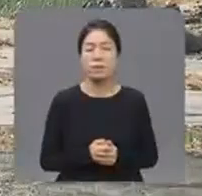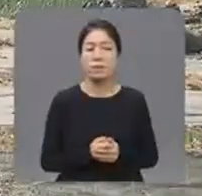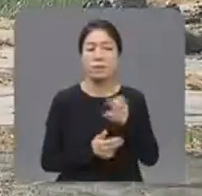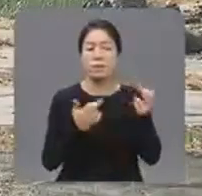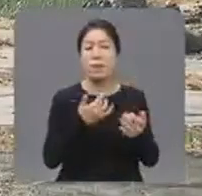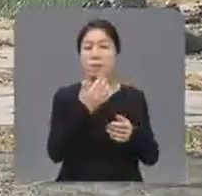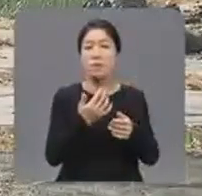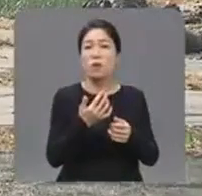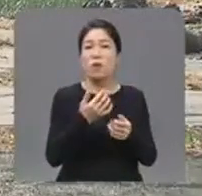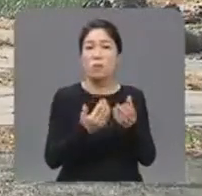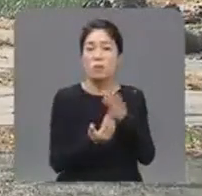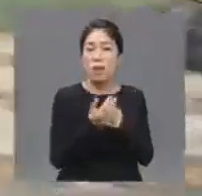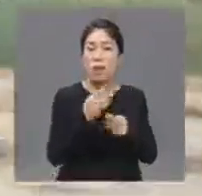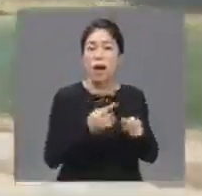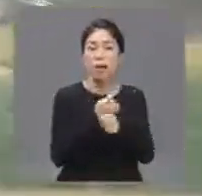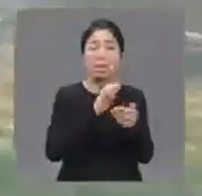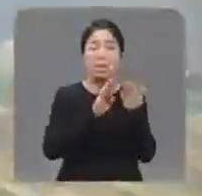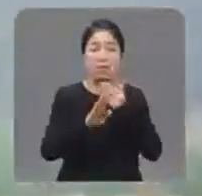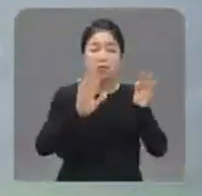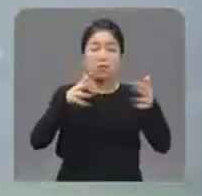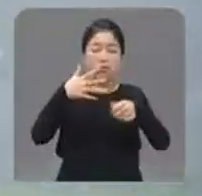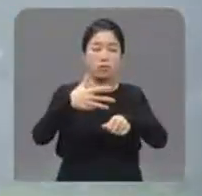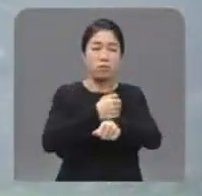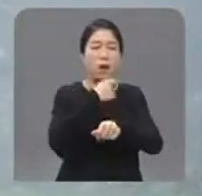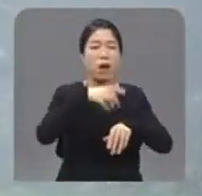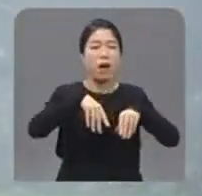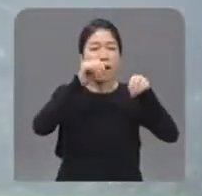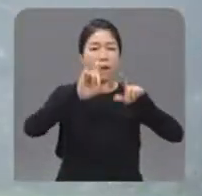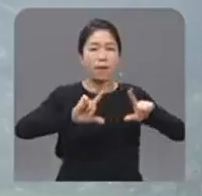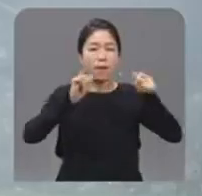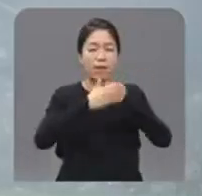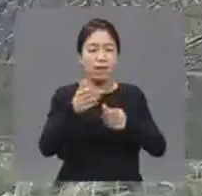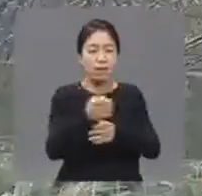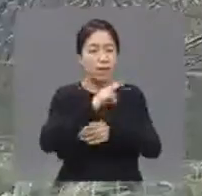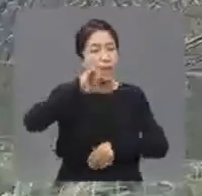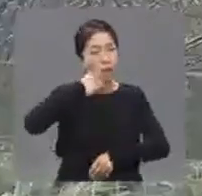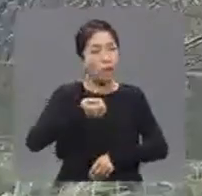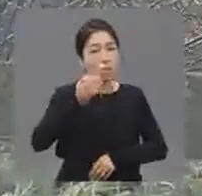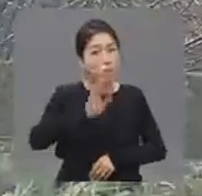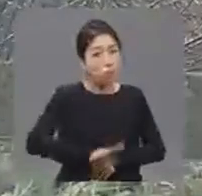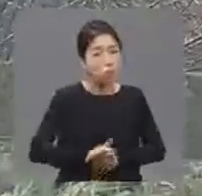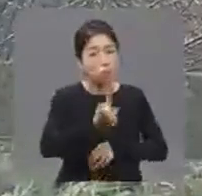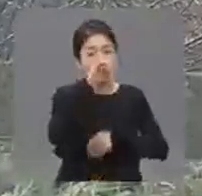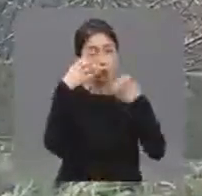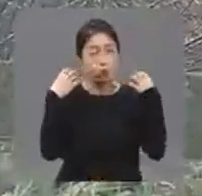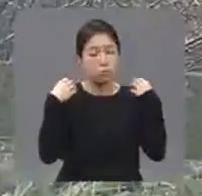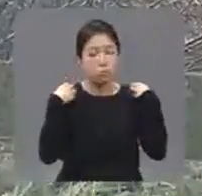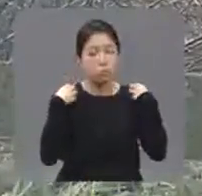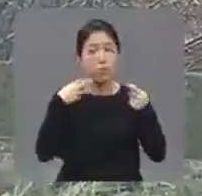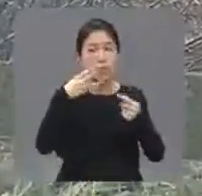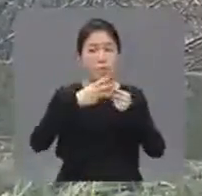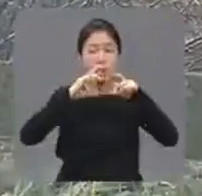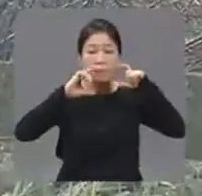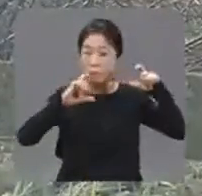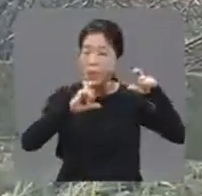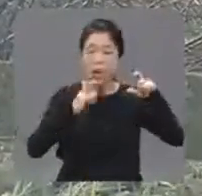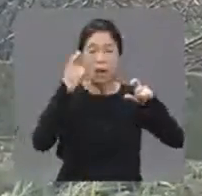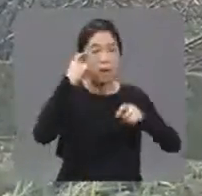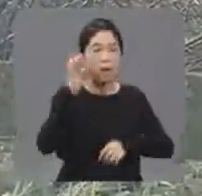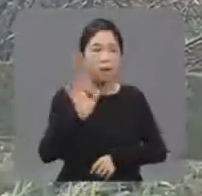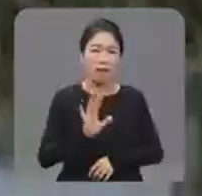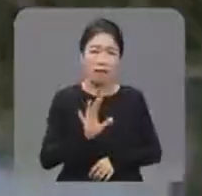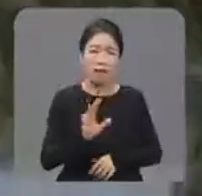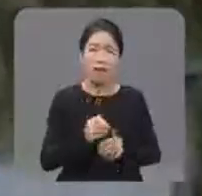산불 발생 1시간. 강한 바람과 건조한 날씨로 진화는 어려웠지만 산림당국은 산불 3단계 발령은 고려하지